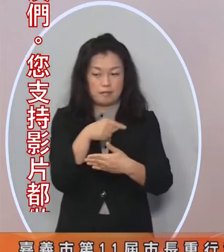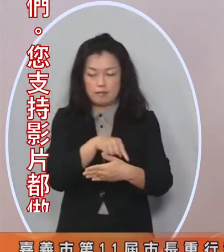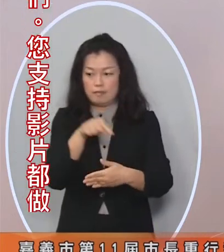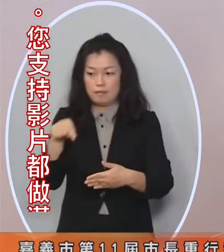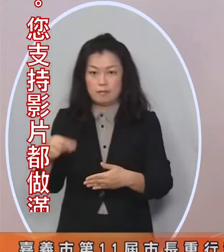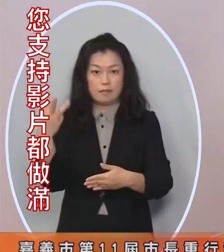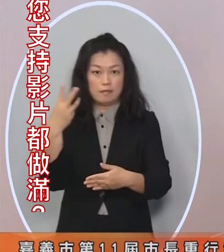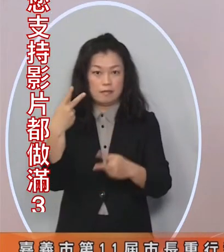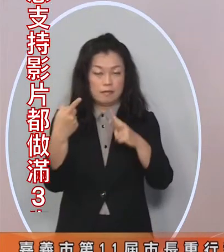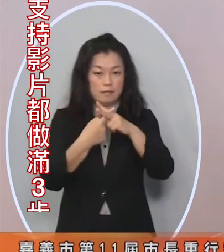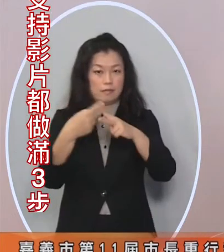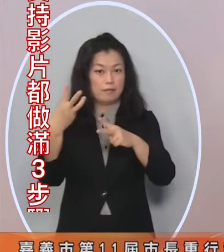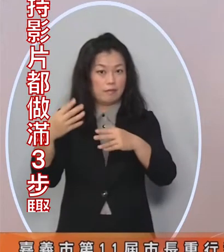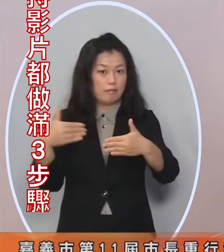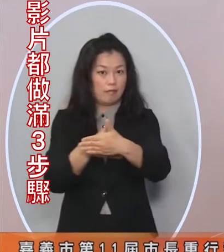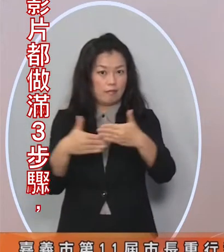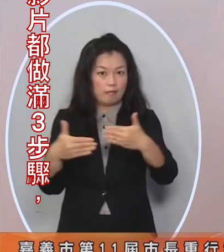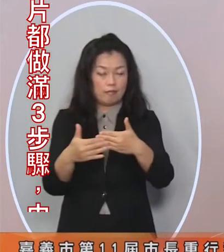陆。